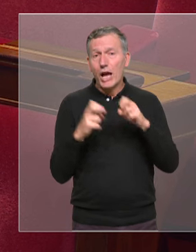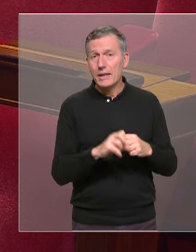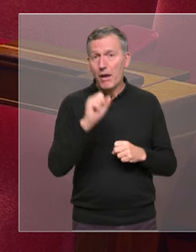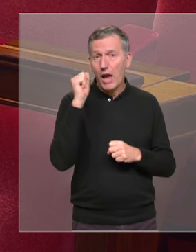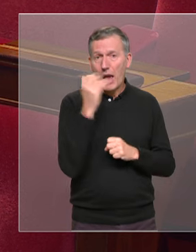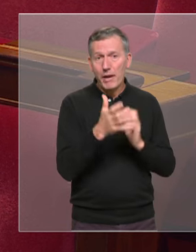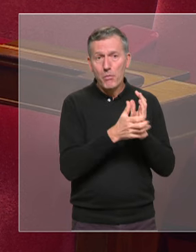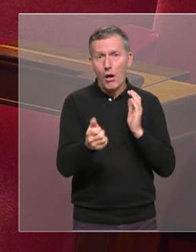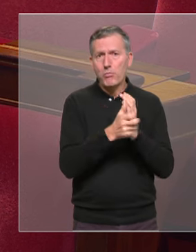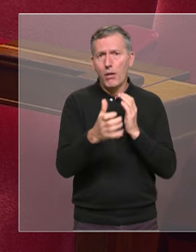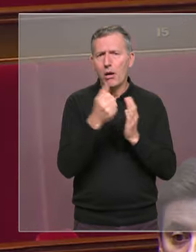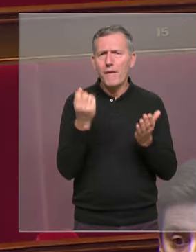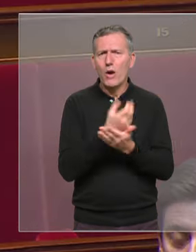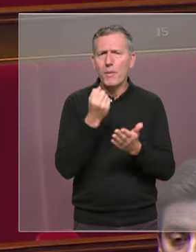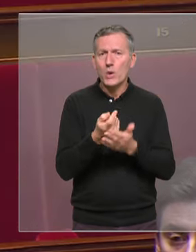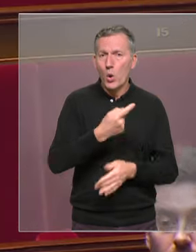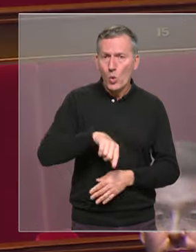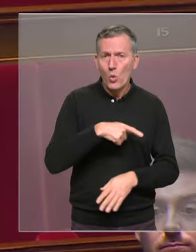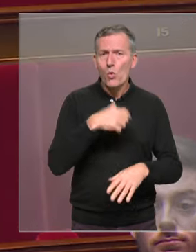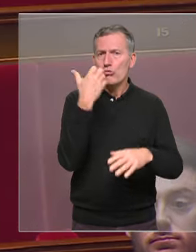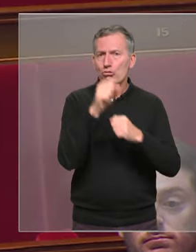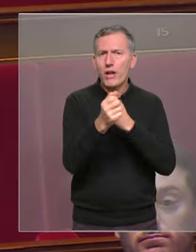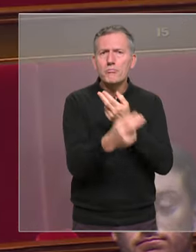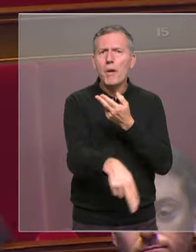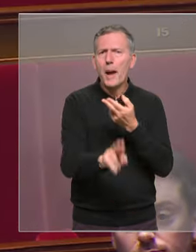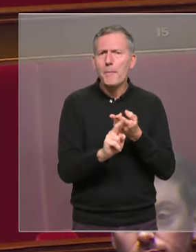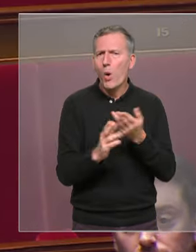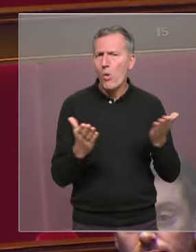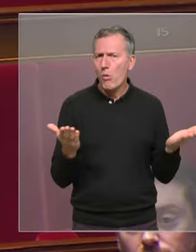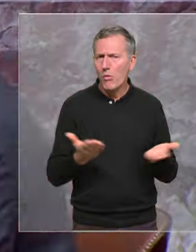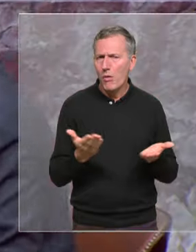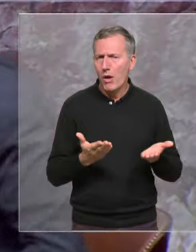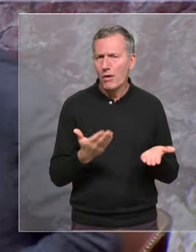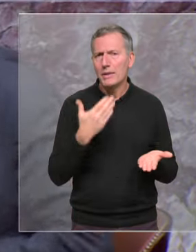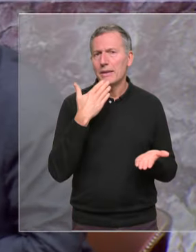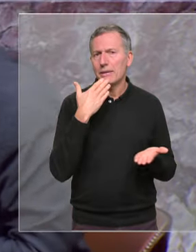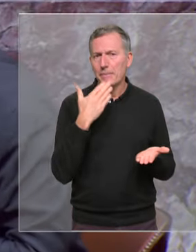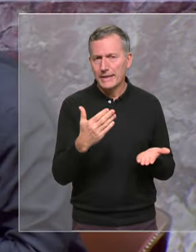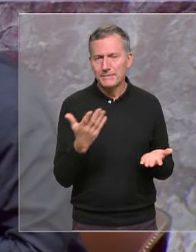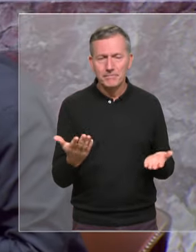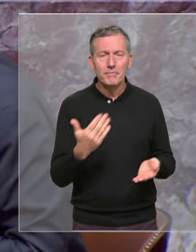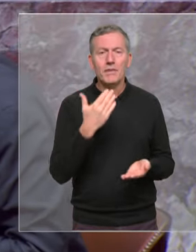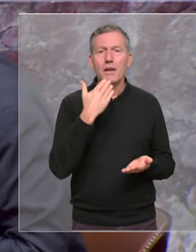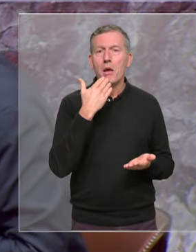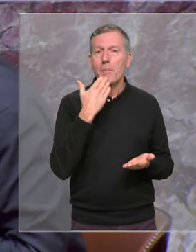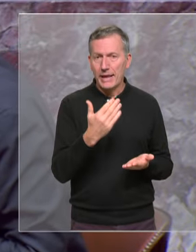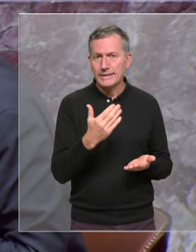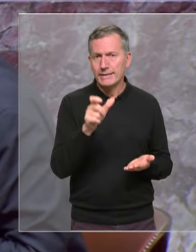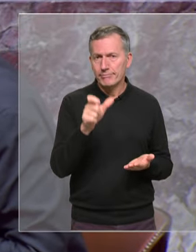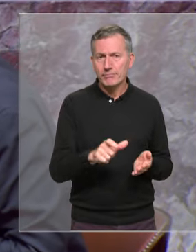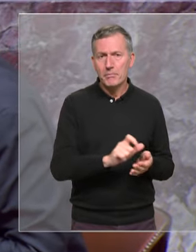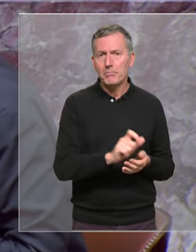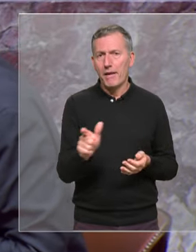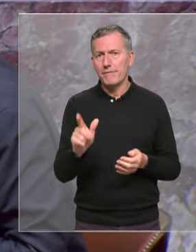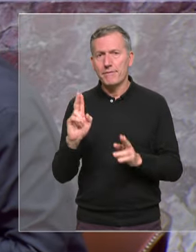américains se servaient de ces données. Nous, ça nous gêne. Que répondez-vous ? Merci. Je vous remercie, mon cher collègue. La parole est à